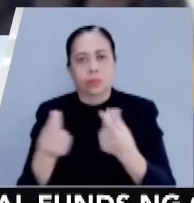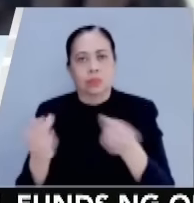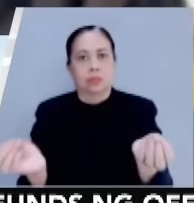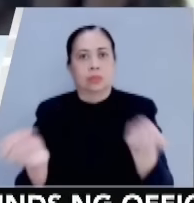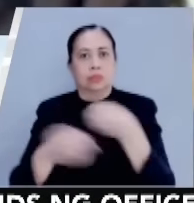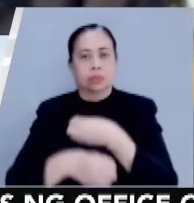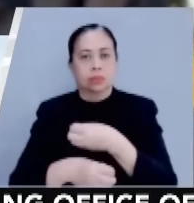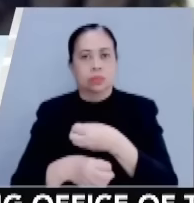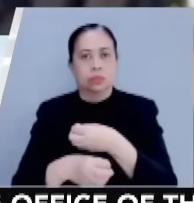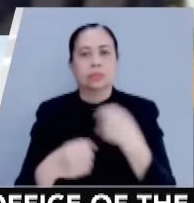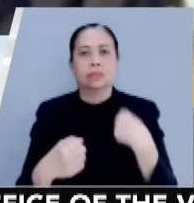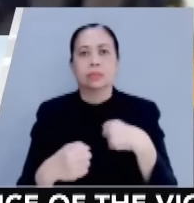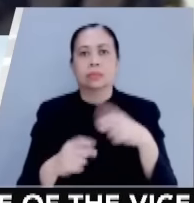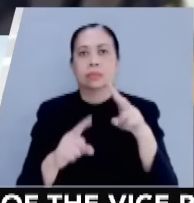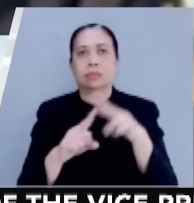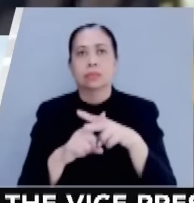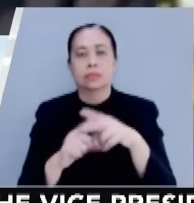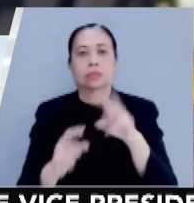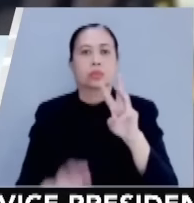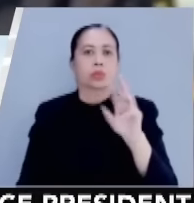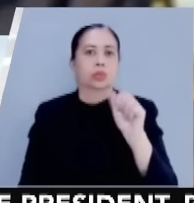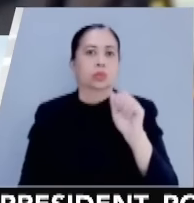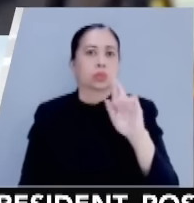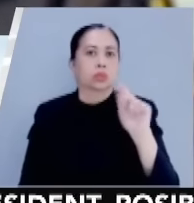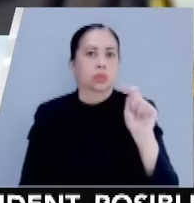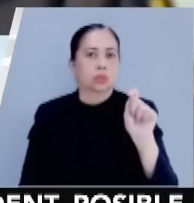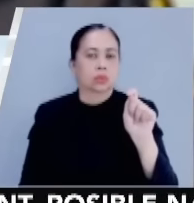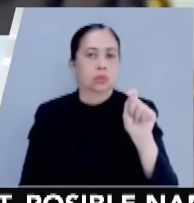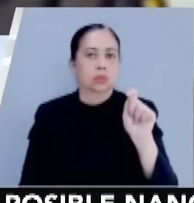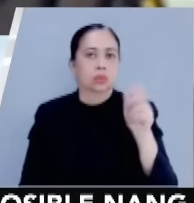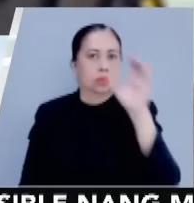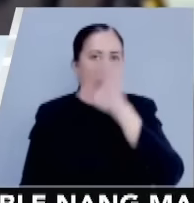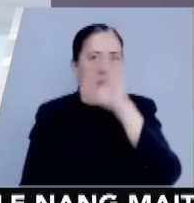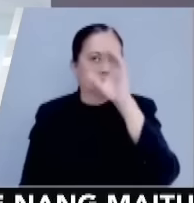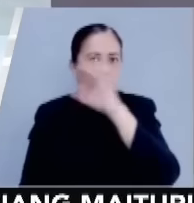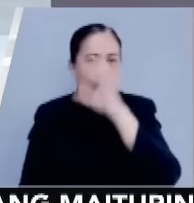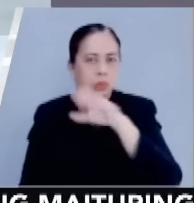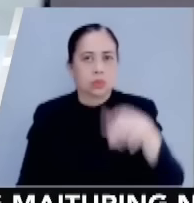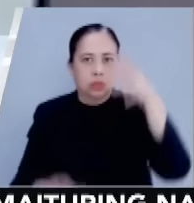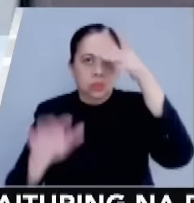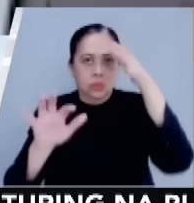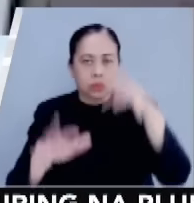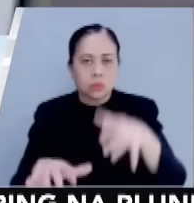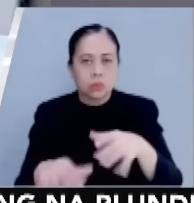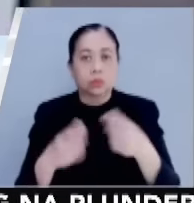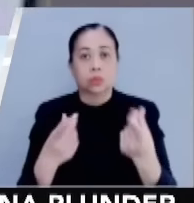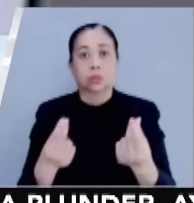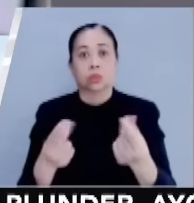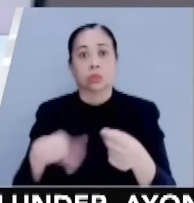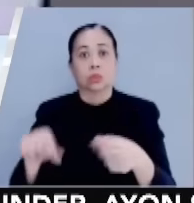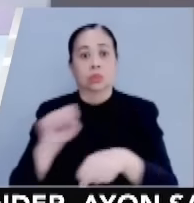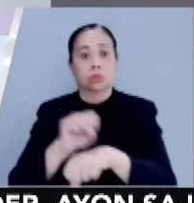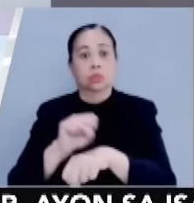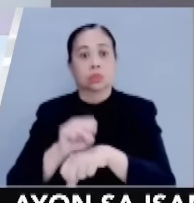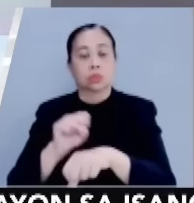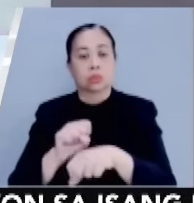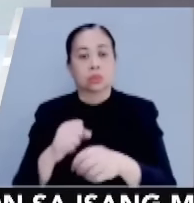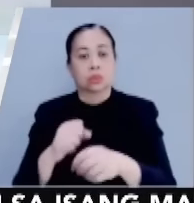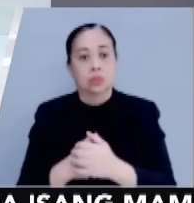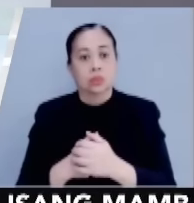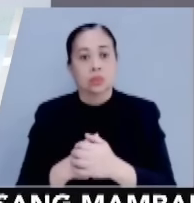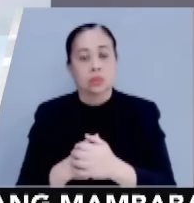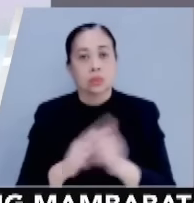nag-apply tayo ng warrant to search, seize and examine computer data. Ang ginagawa ng mga empleyado nila ay pupunta